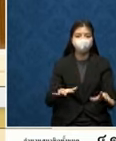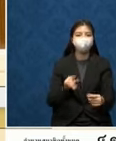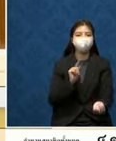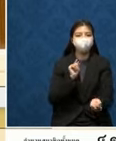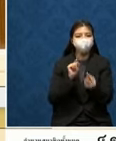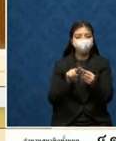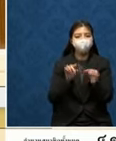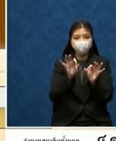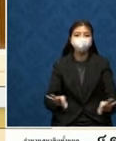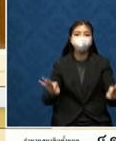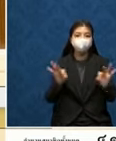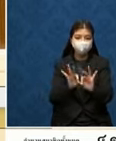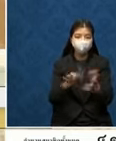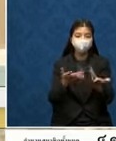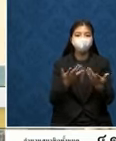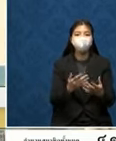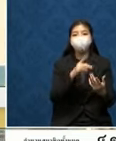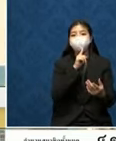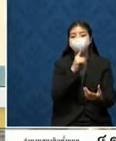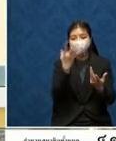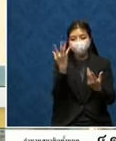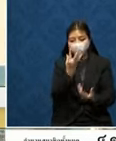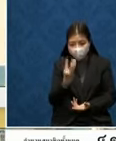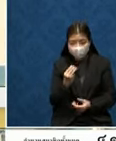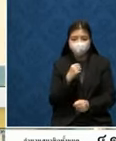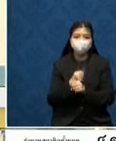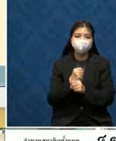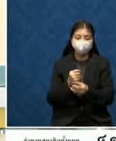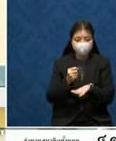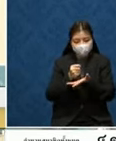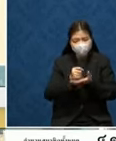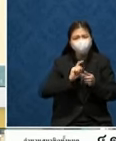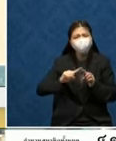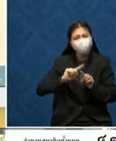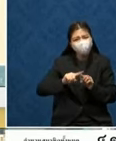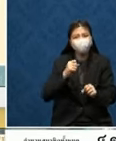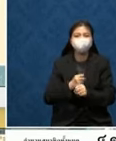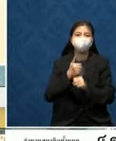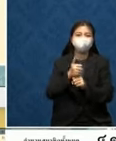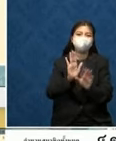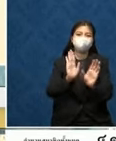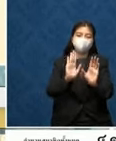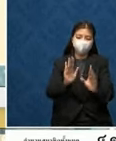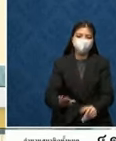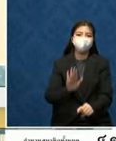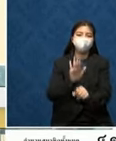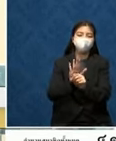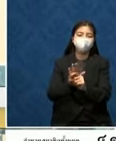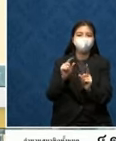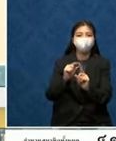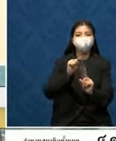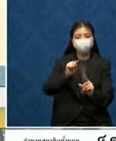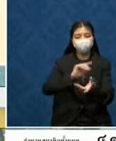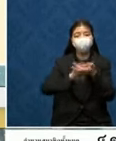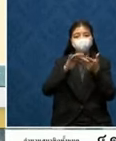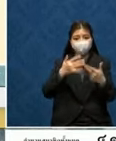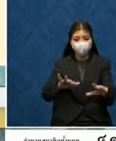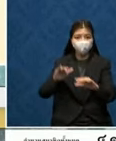อุตสาหกรรมเท่านั้นไม่เหลือถ้าเหลือก็ไปทำยาเสพติดอีกท่านก็พูดมาเองว่ายาเสพติดมันมาจากต่างประเทศะส่วนใหญ่นะ